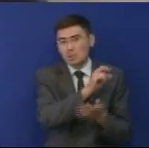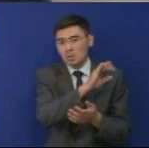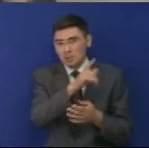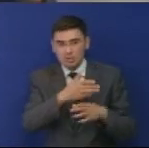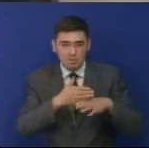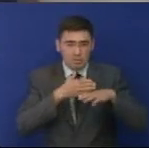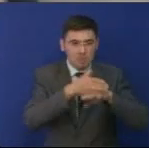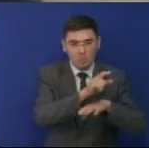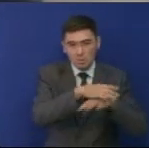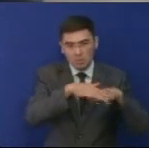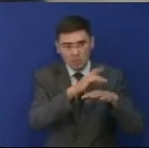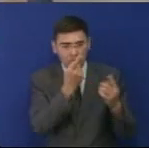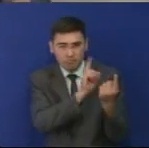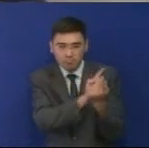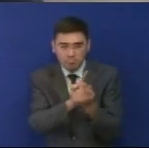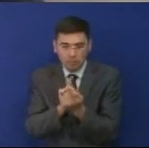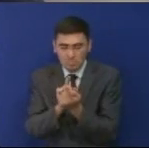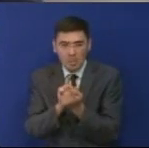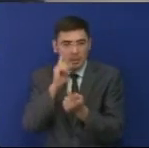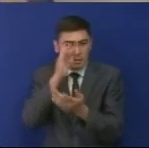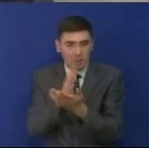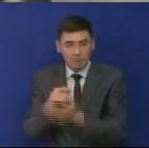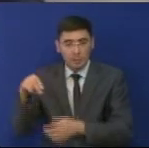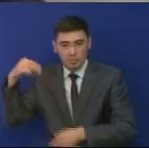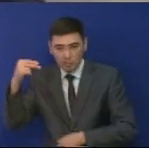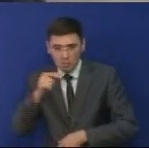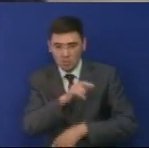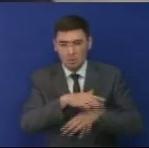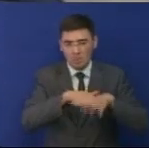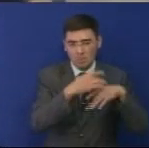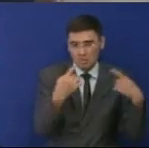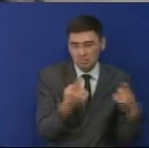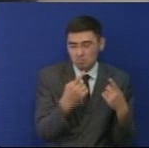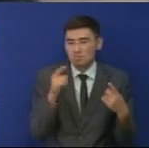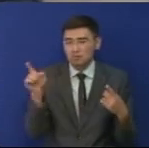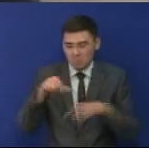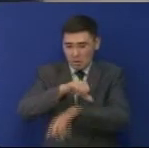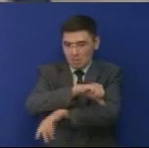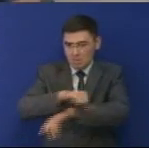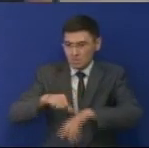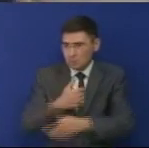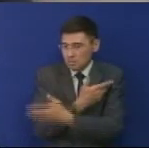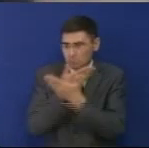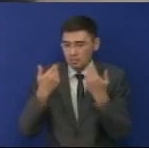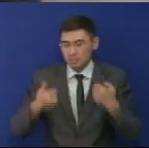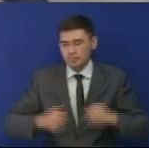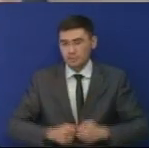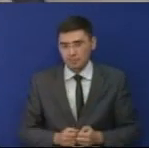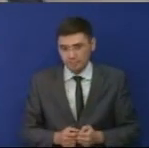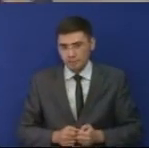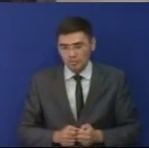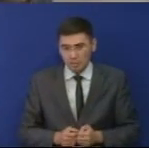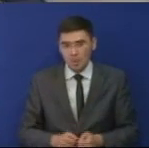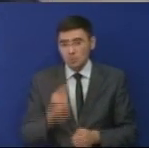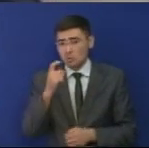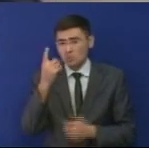с каждым. Тем самым показал, что между первым лицом государства и обычными гражданами страны нет никаких границ и ограничений. Эти 100